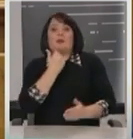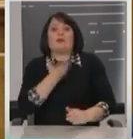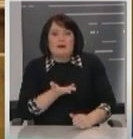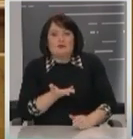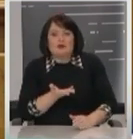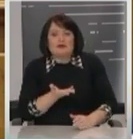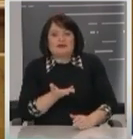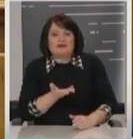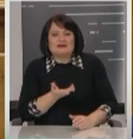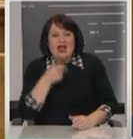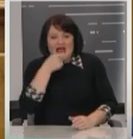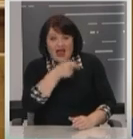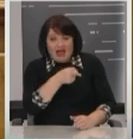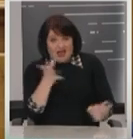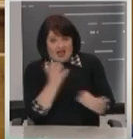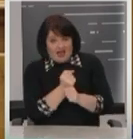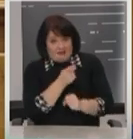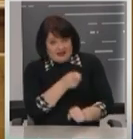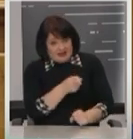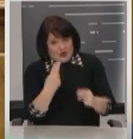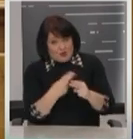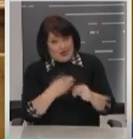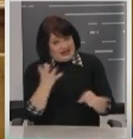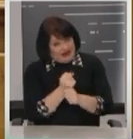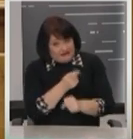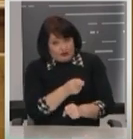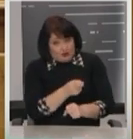ήταν το μεγάλο σας success, αν το πετυχαίνατε, τη μεγάλη σας επιτυχία.